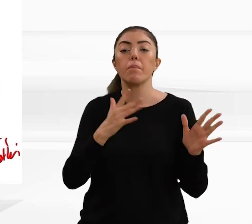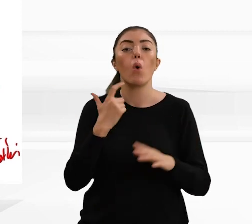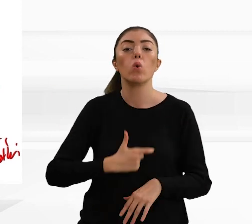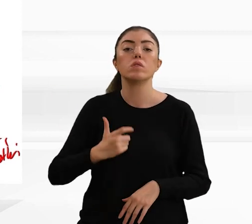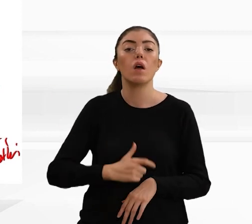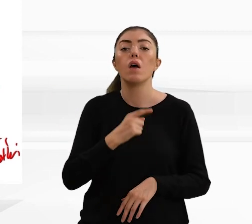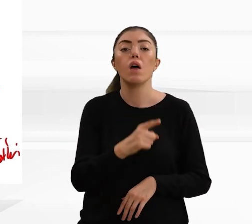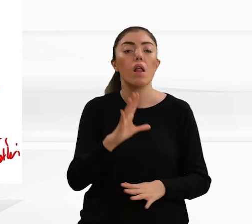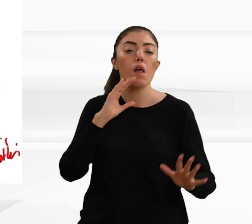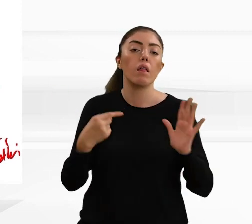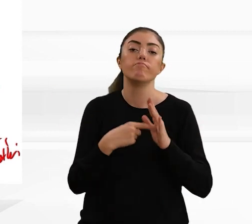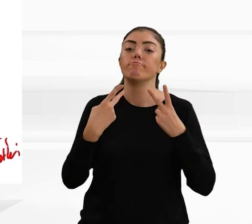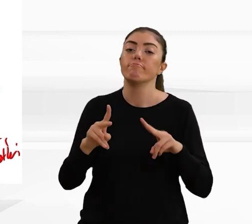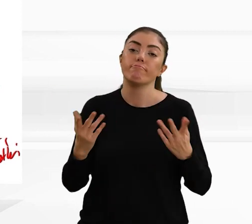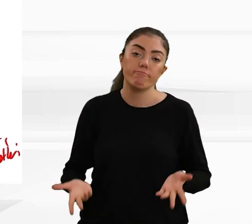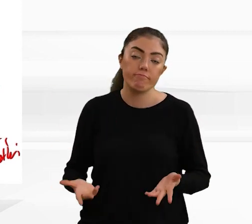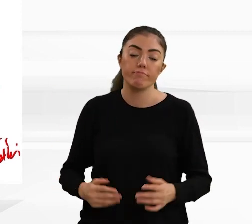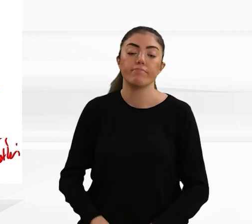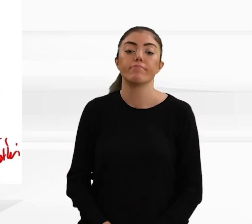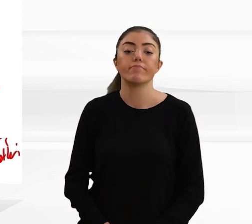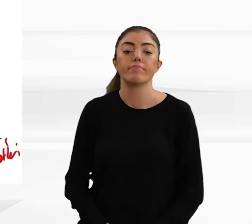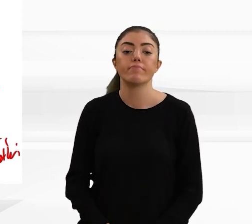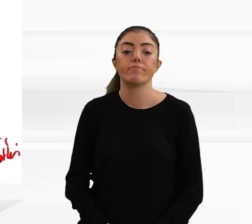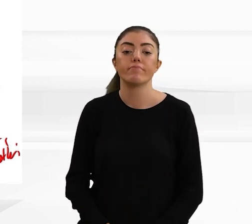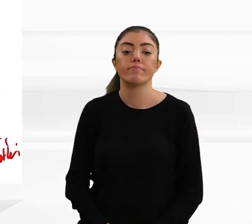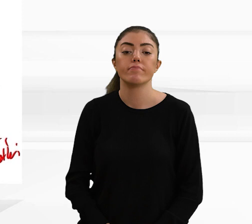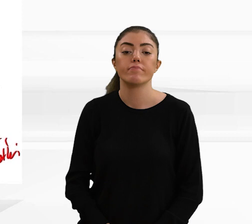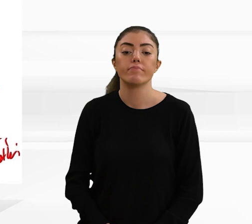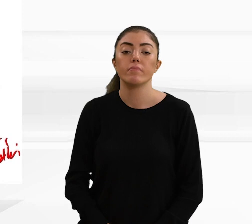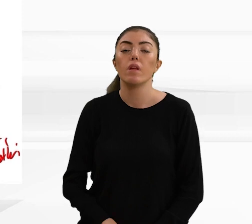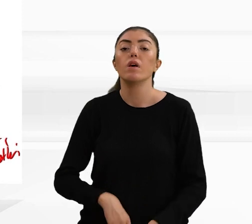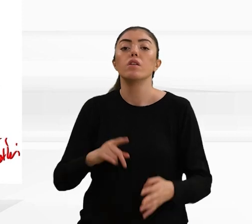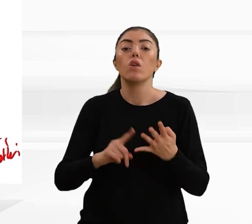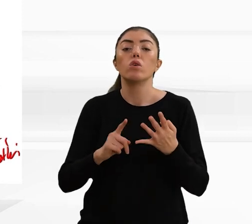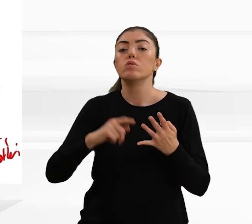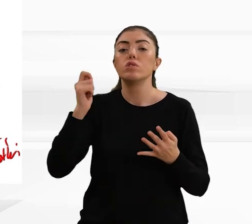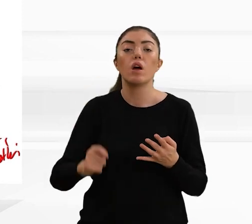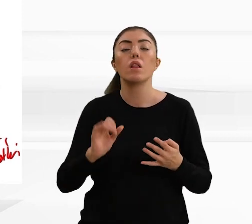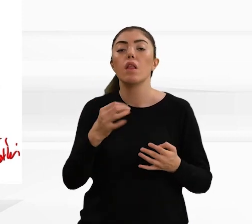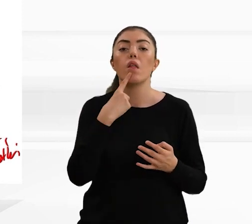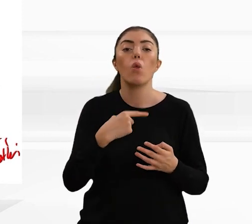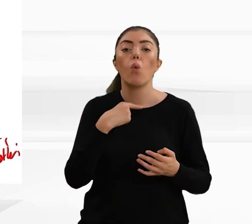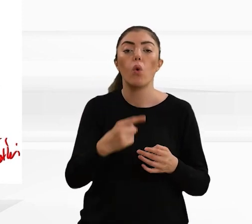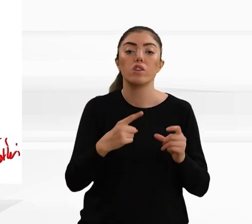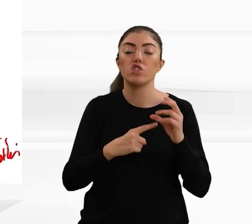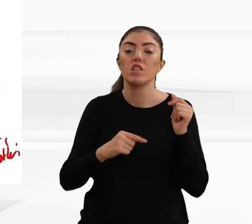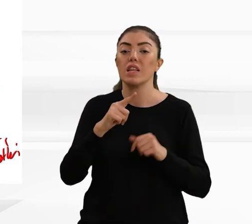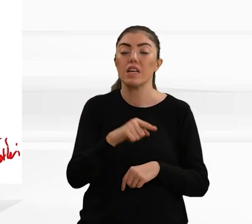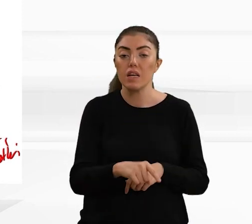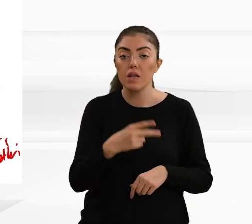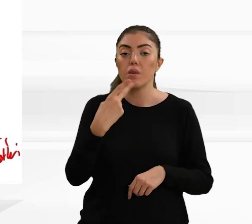özelliklerinden etkilenir bir dördüncü Öncül de kişiliği